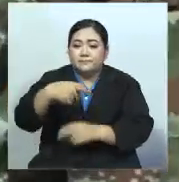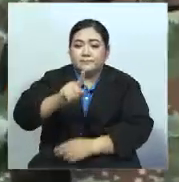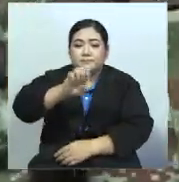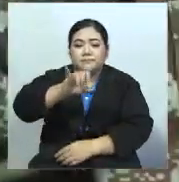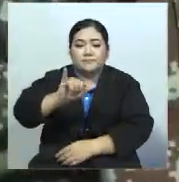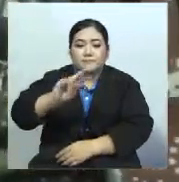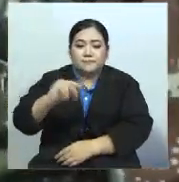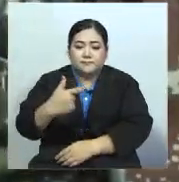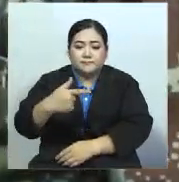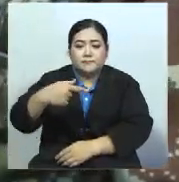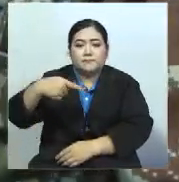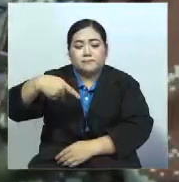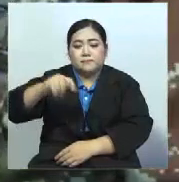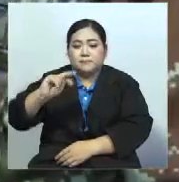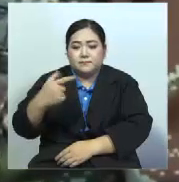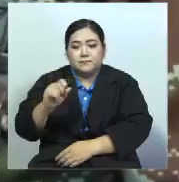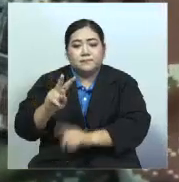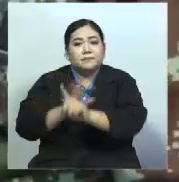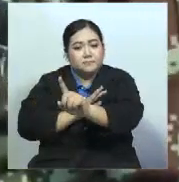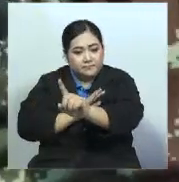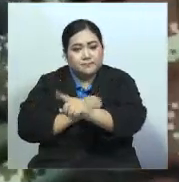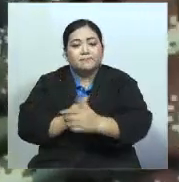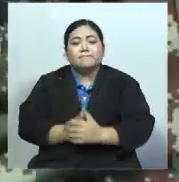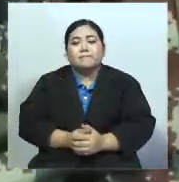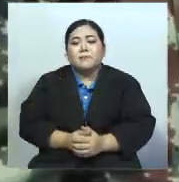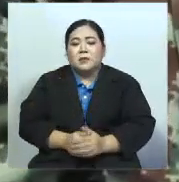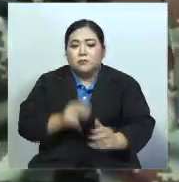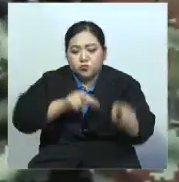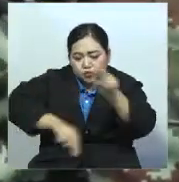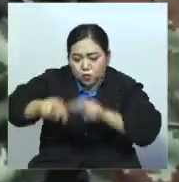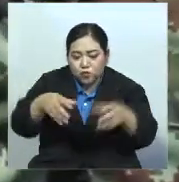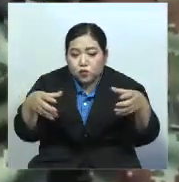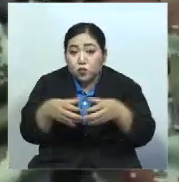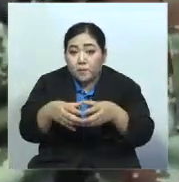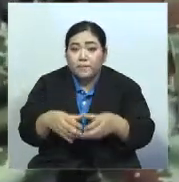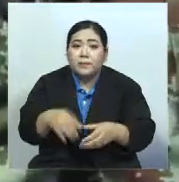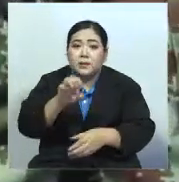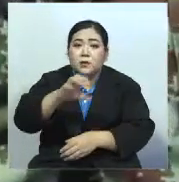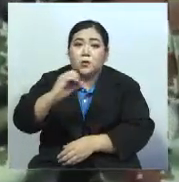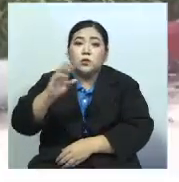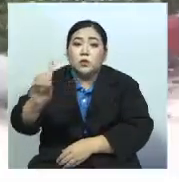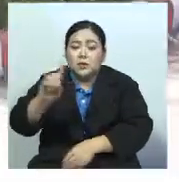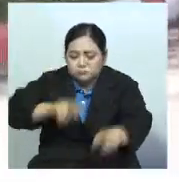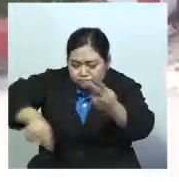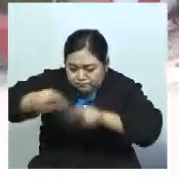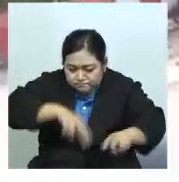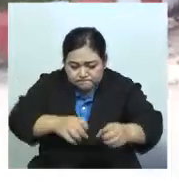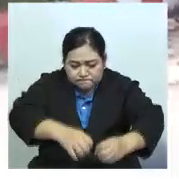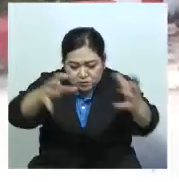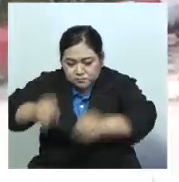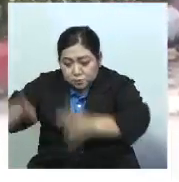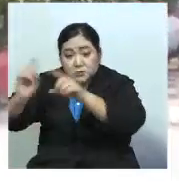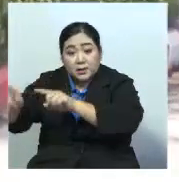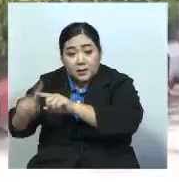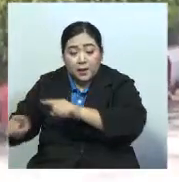งจันทร์ผู้บังคับหน่วยเฉพาะกิจจังหวัดปัตตานีนำชุดเก็บกู้วัตถุระเบิดเดินทางเข้าตรวจสอบพื้นที่ด้วยตนเอง